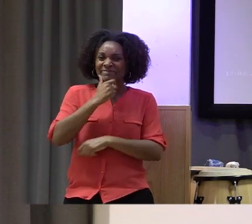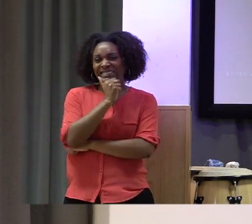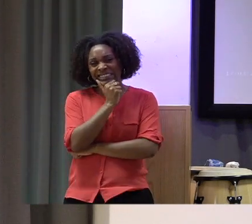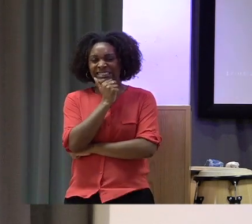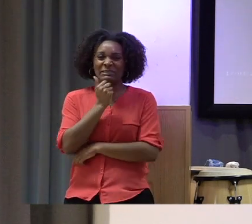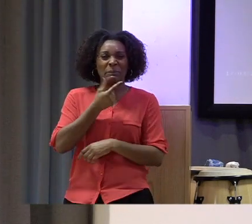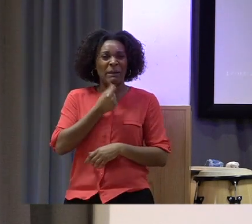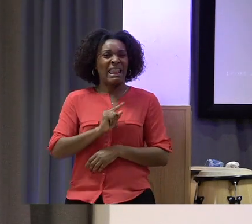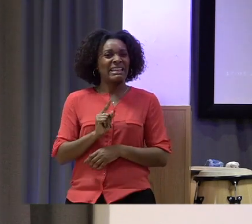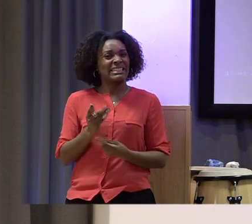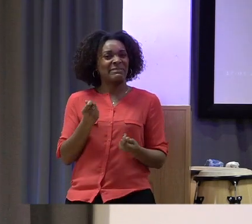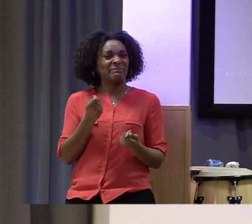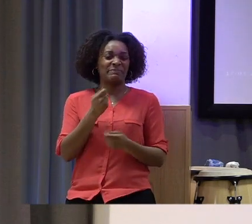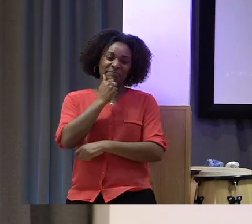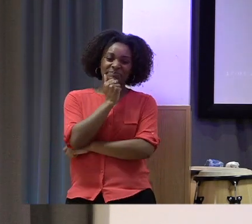un malaise.